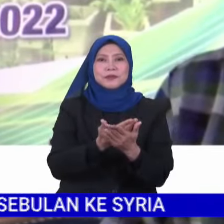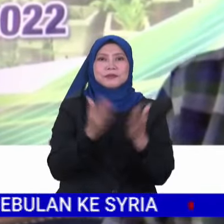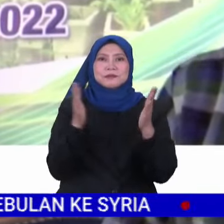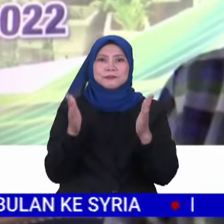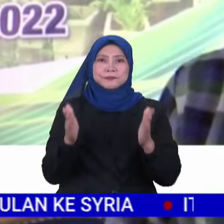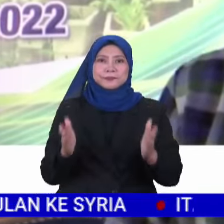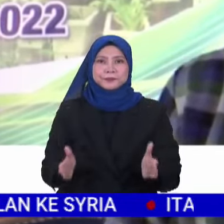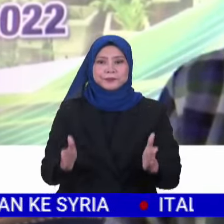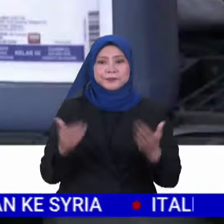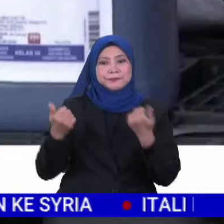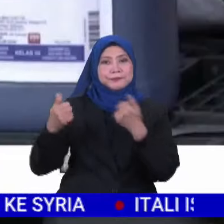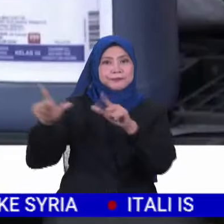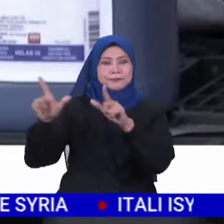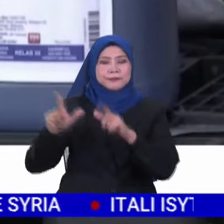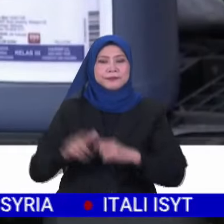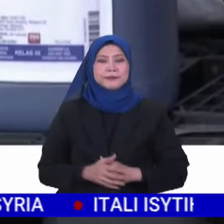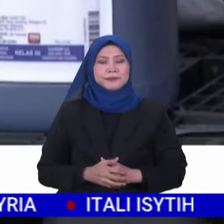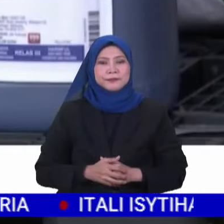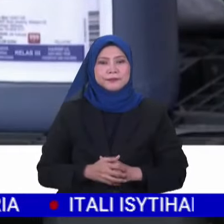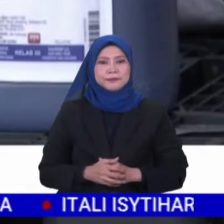Michael yang layak